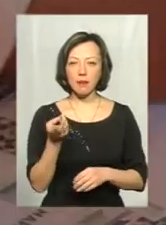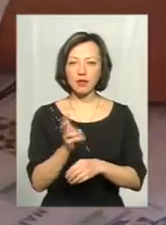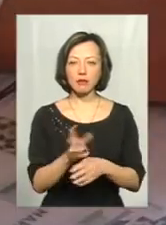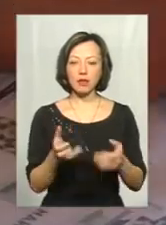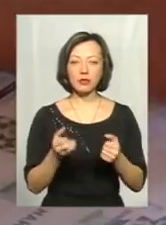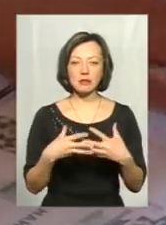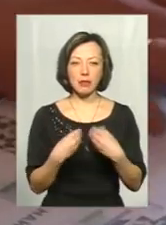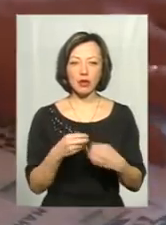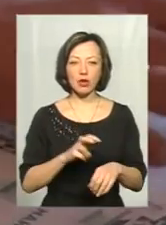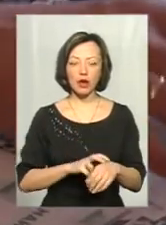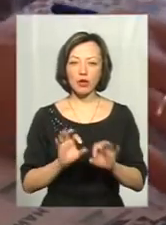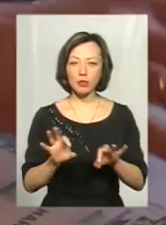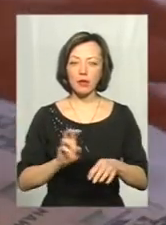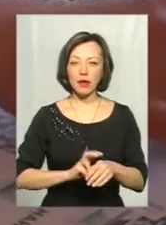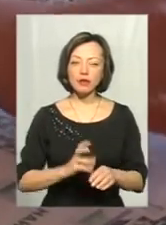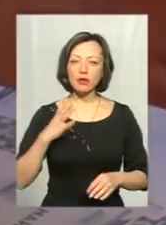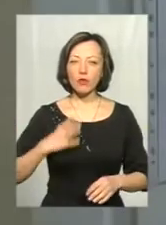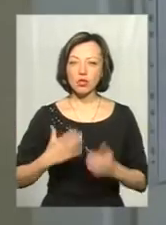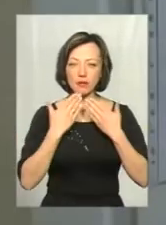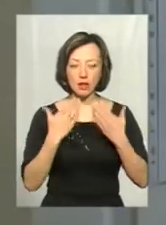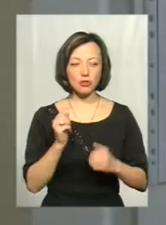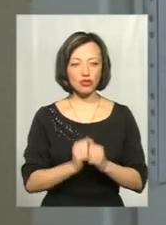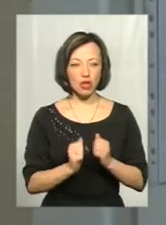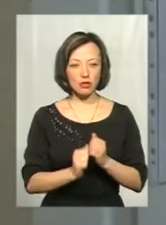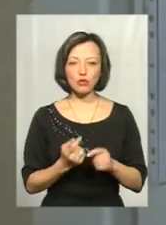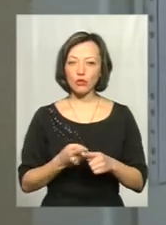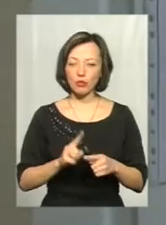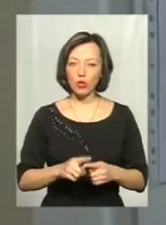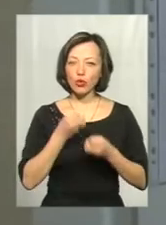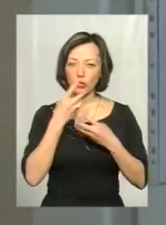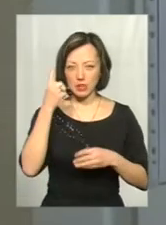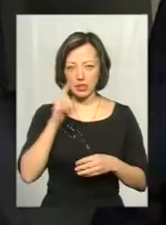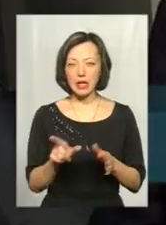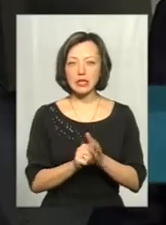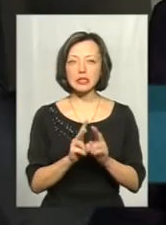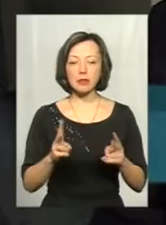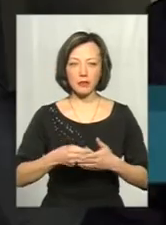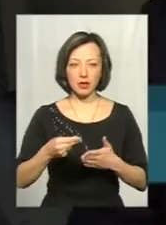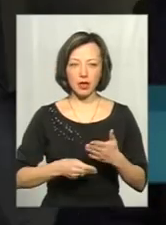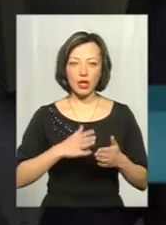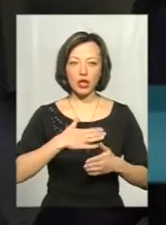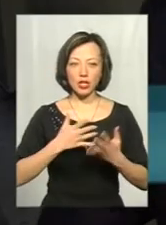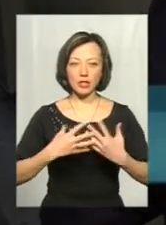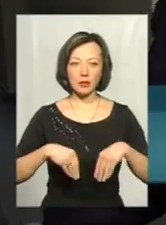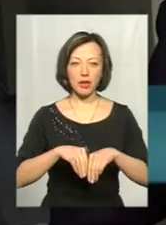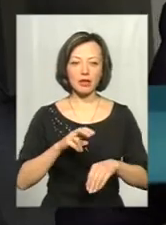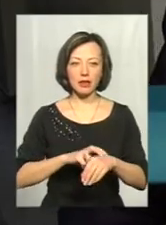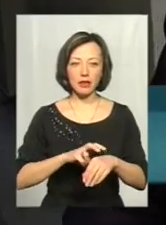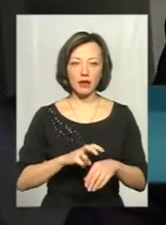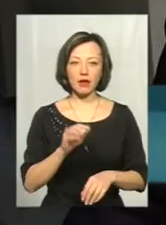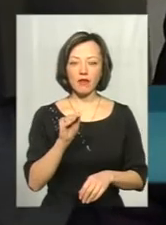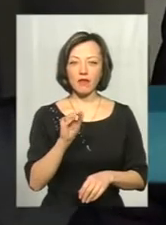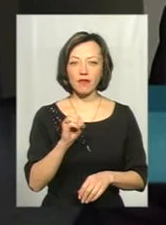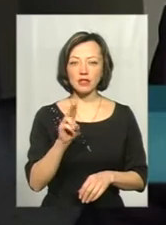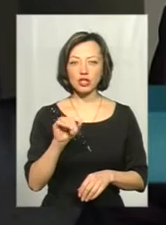лікаря. Жінка розповідає, до медиків доводиться звертатися часто, тому добре знає, з ким укладе договір. От наш сімейний лікар Фетчешин